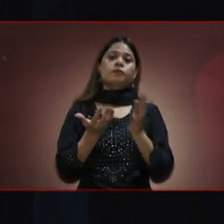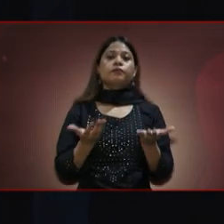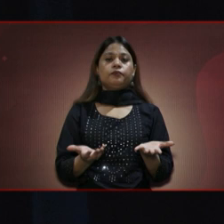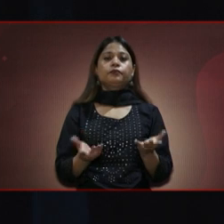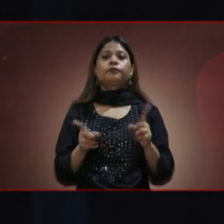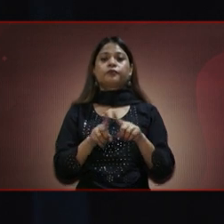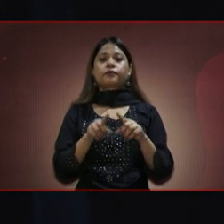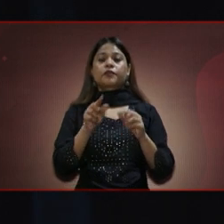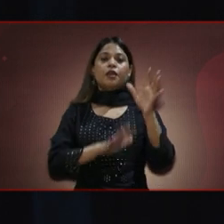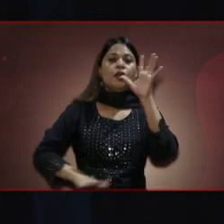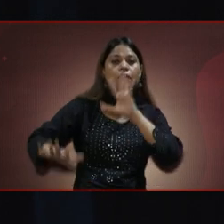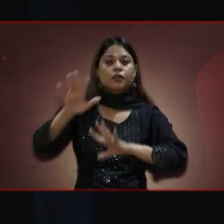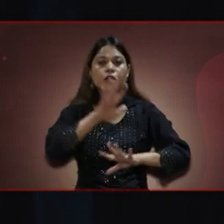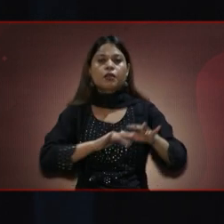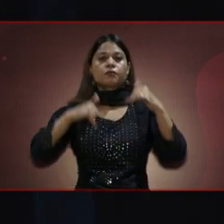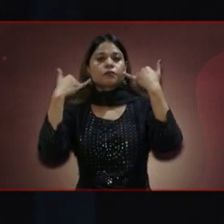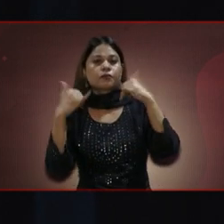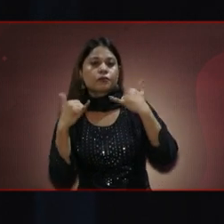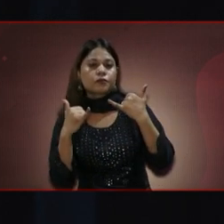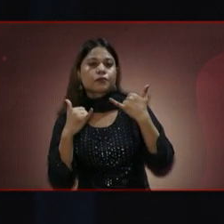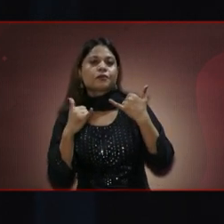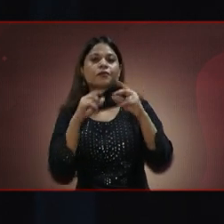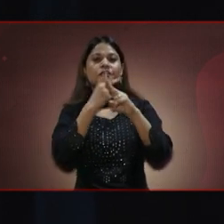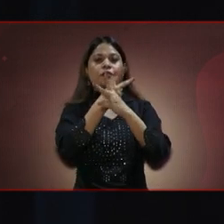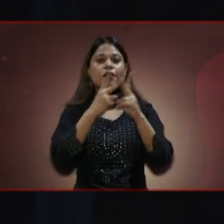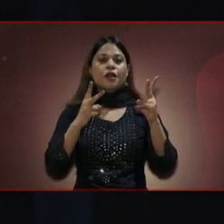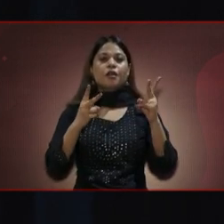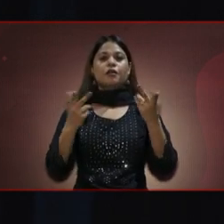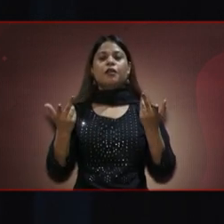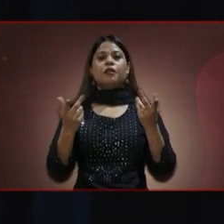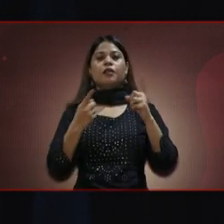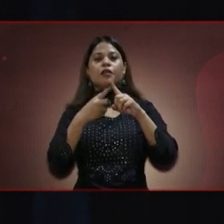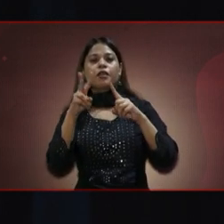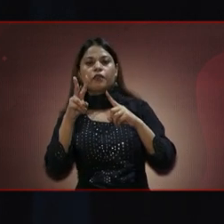उसमें एनिमेशन, उसमें गेमिंग, उसमें कार्टून,